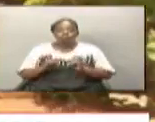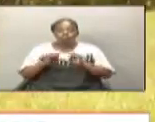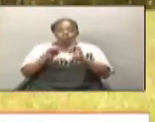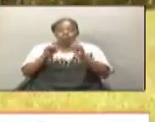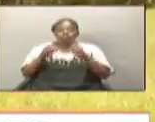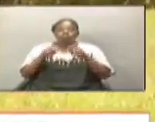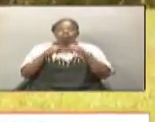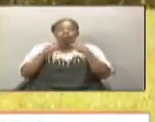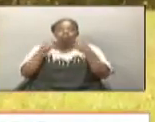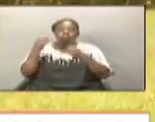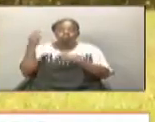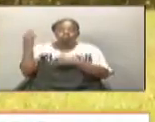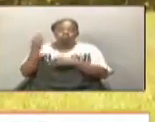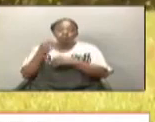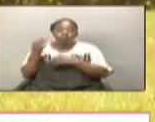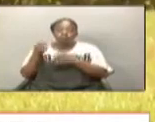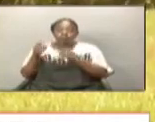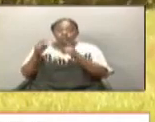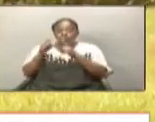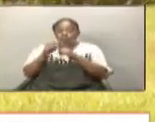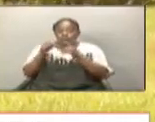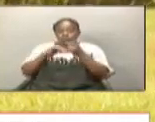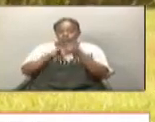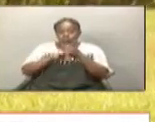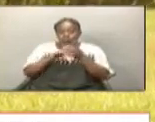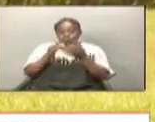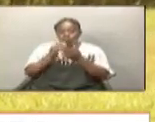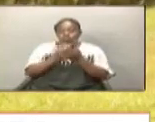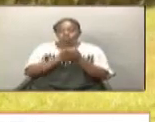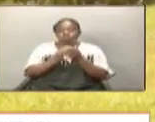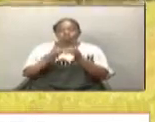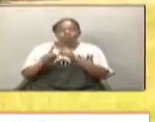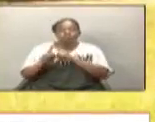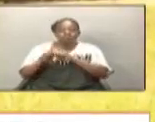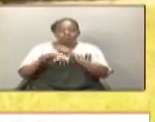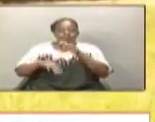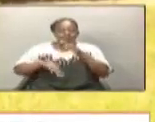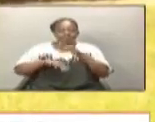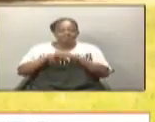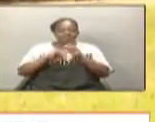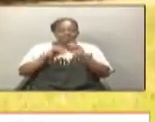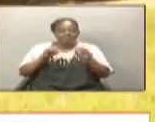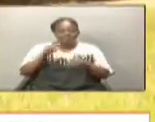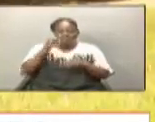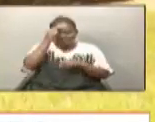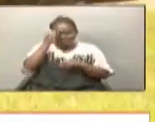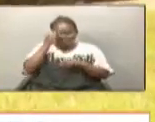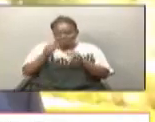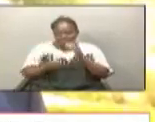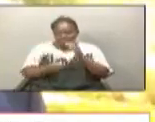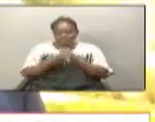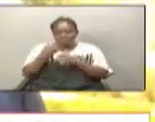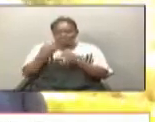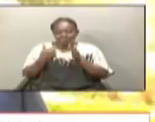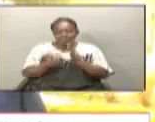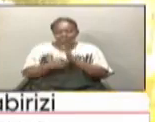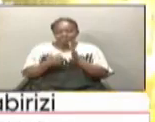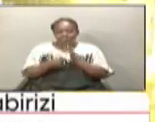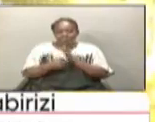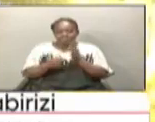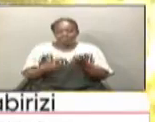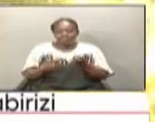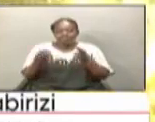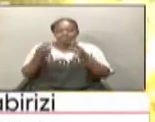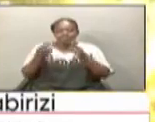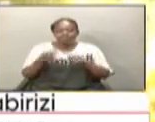ly'ababuulizi Nakanyonyi Primary ne Secondary kuba obukuumi tebumala ng'abayizi bayinza okutuusibwako obulabe. Bwanaabaawo tto